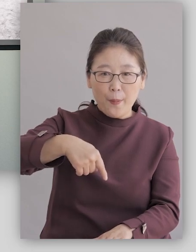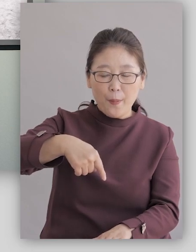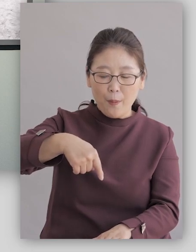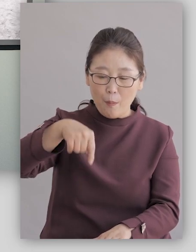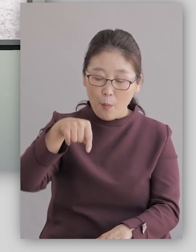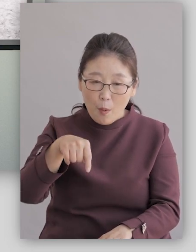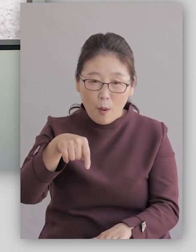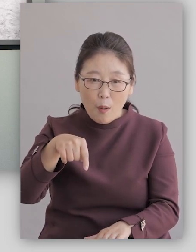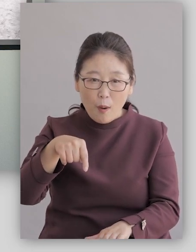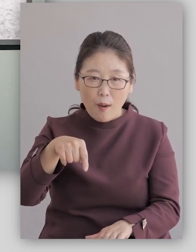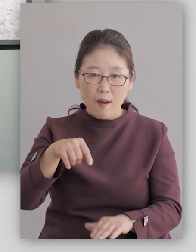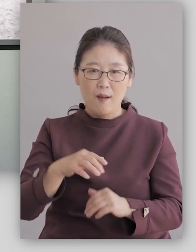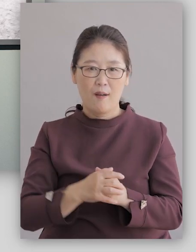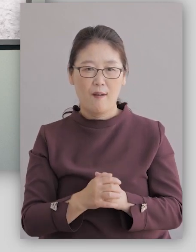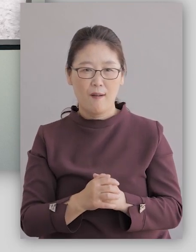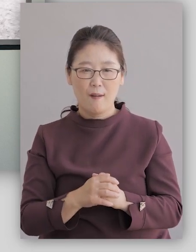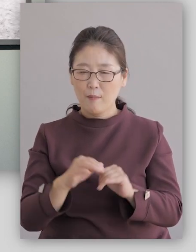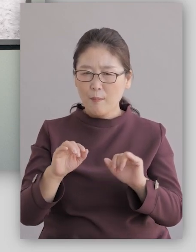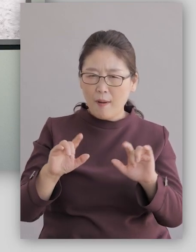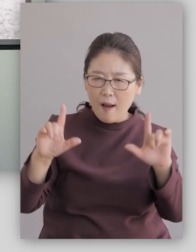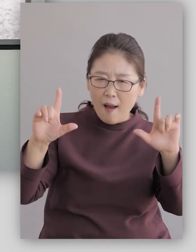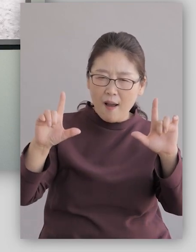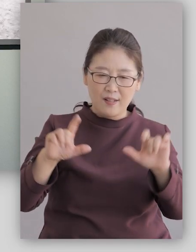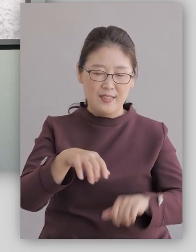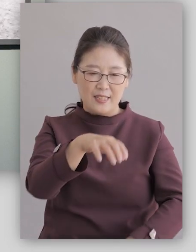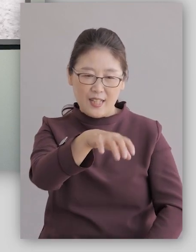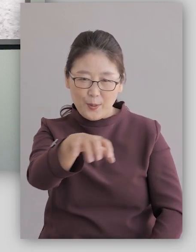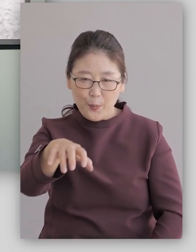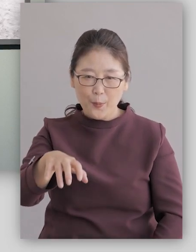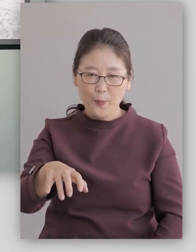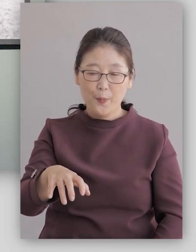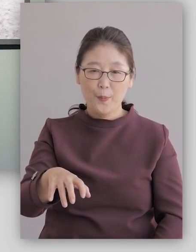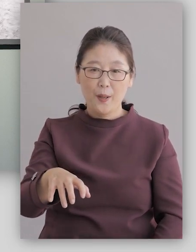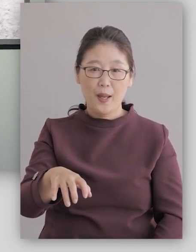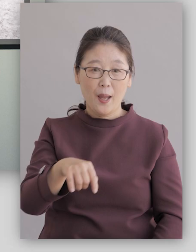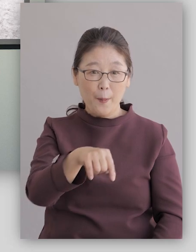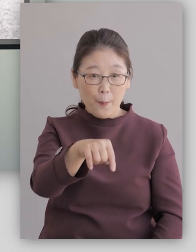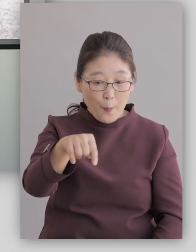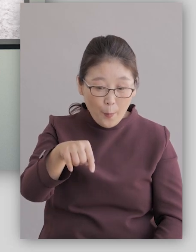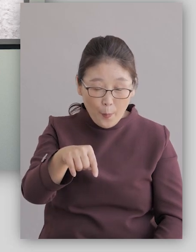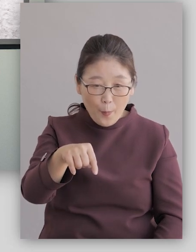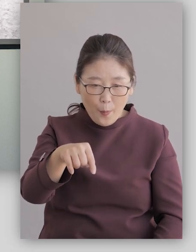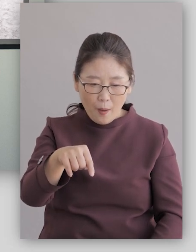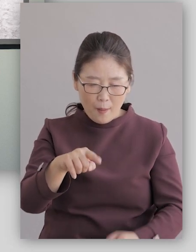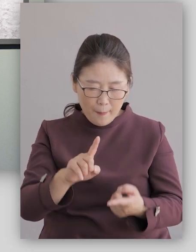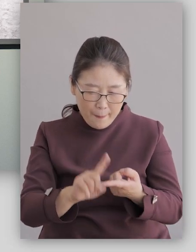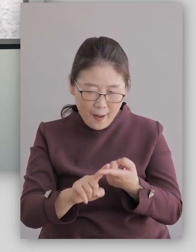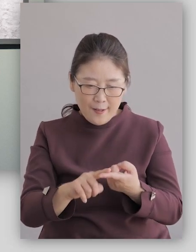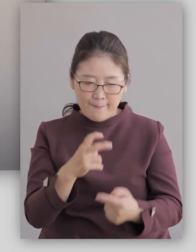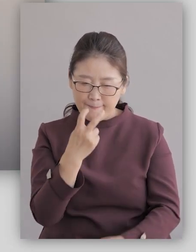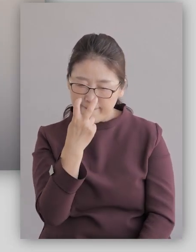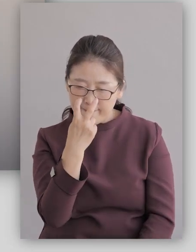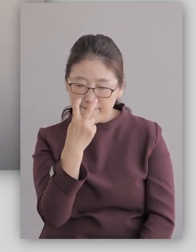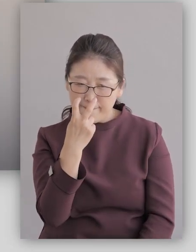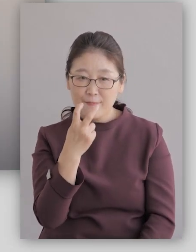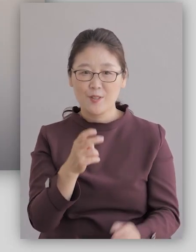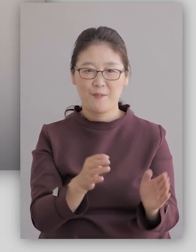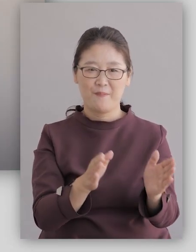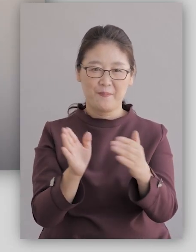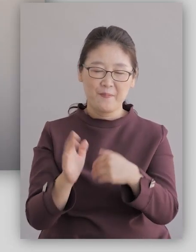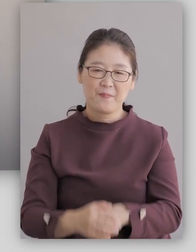그 말의 지시성과 그다음 장소라는 부분에 대해서 탐구한 작품입니다.